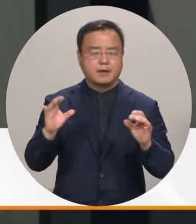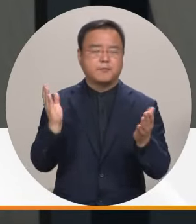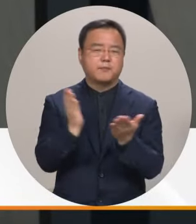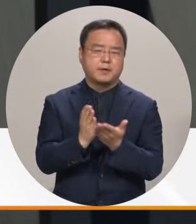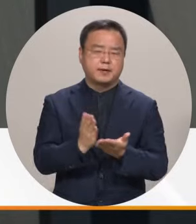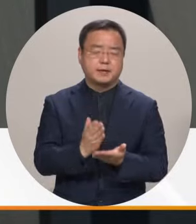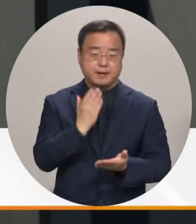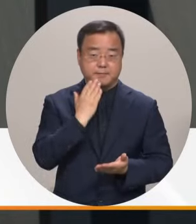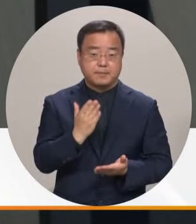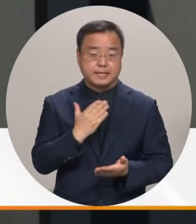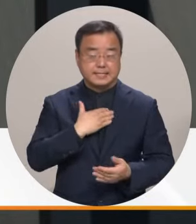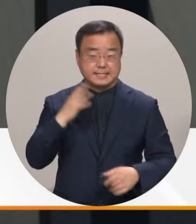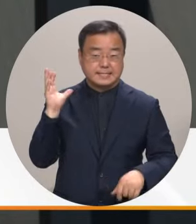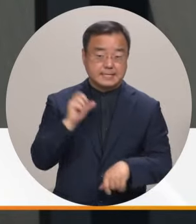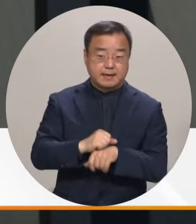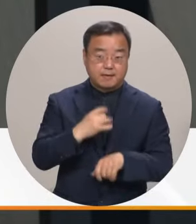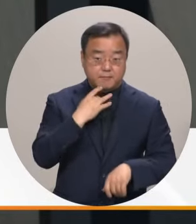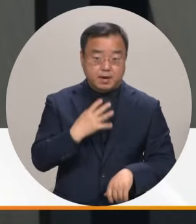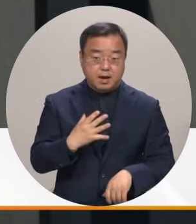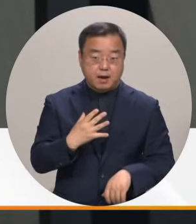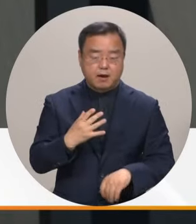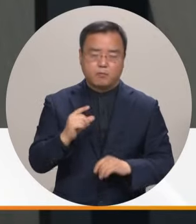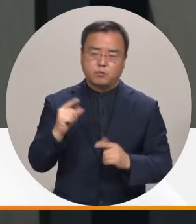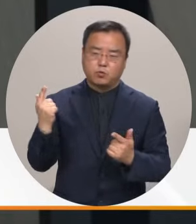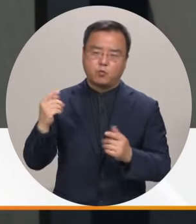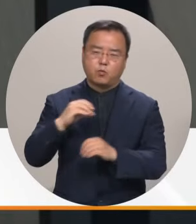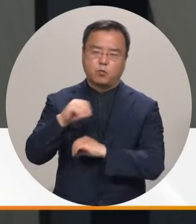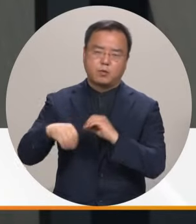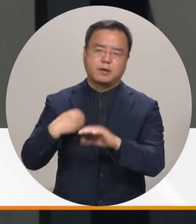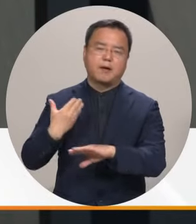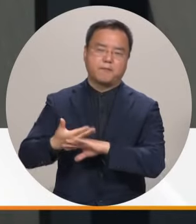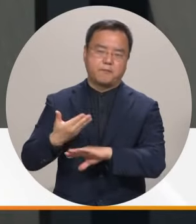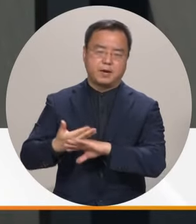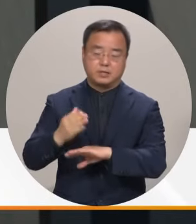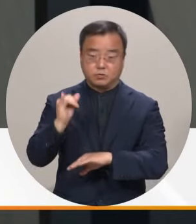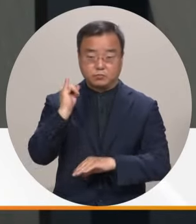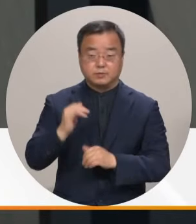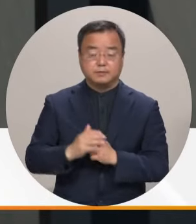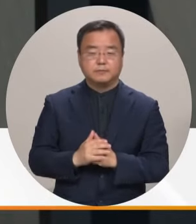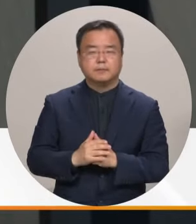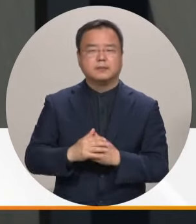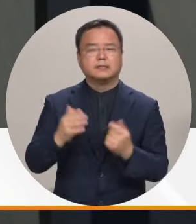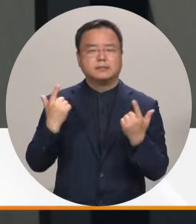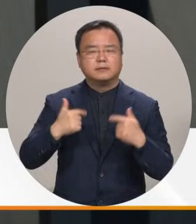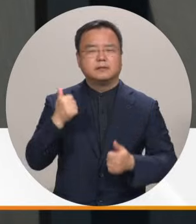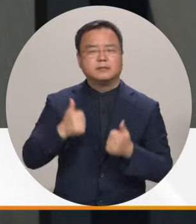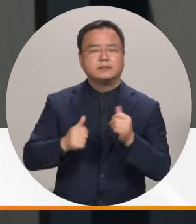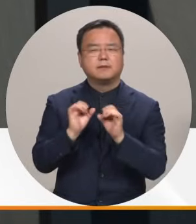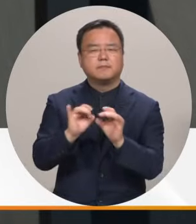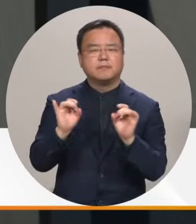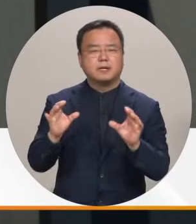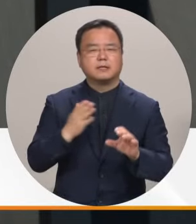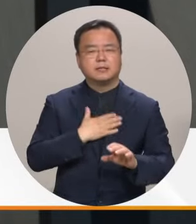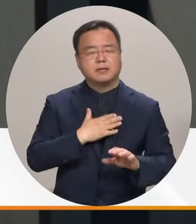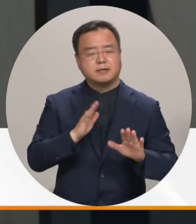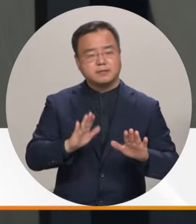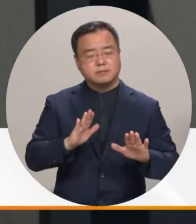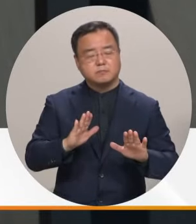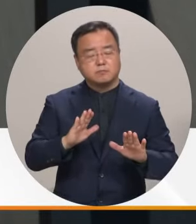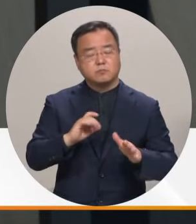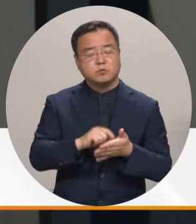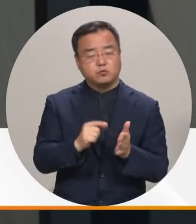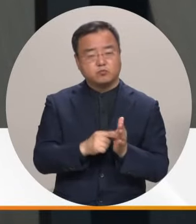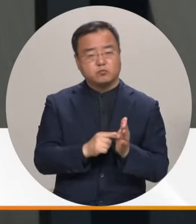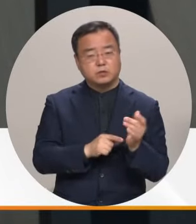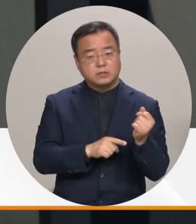그러니까 잘한 것만으로도 될 수도 있지만 사실 아닌 경우도 있거든요데 매 시험 때마다 어 내가 이번에는 뭐 어떤